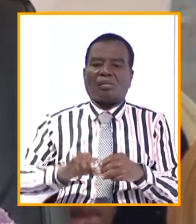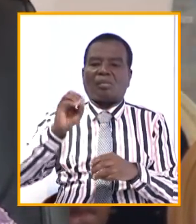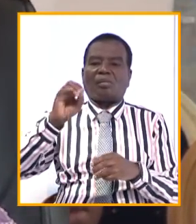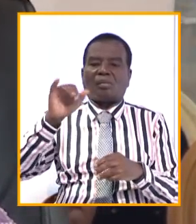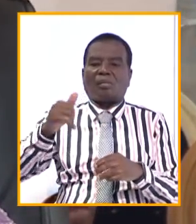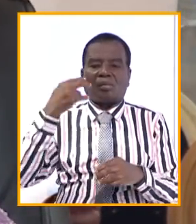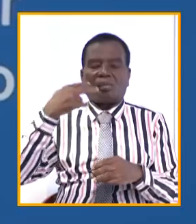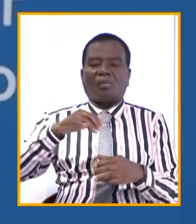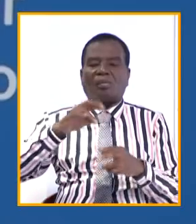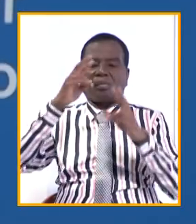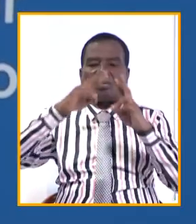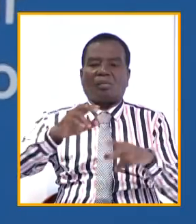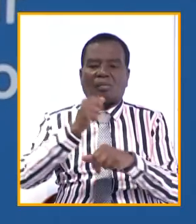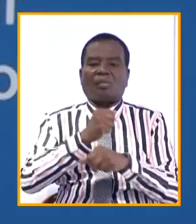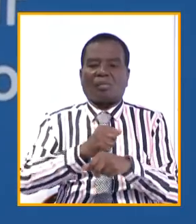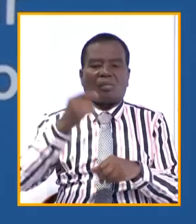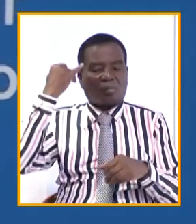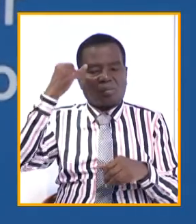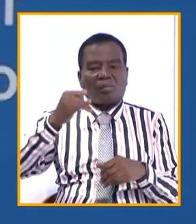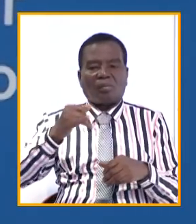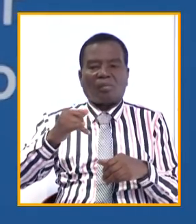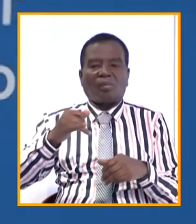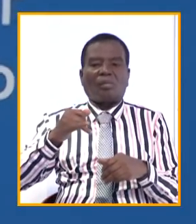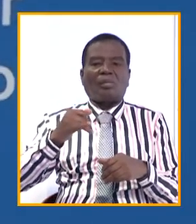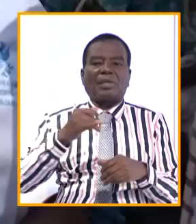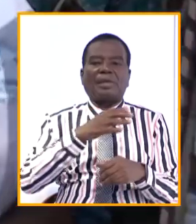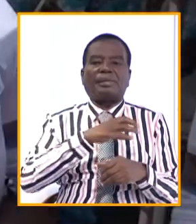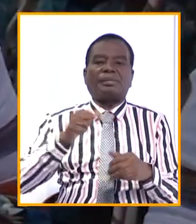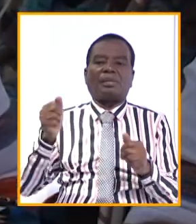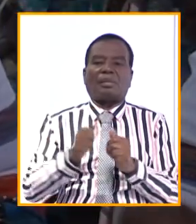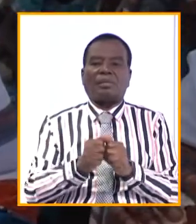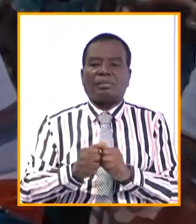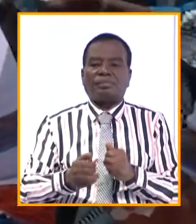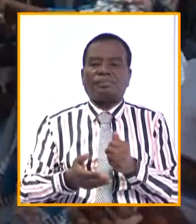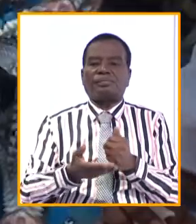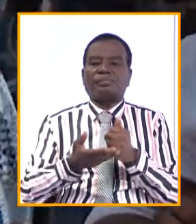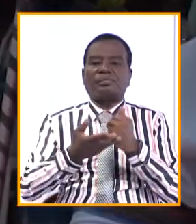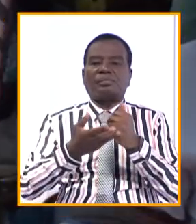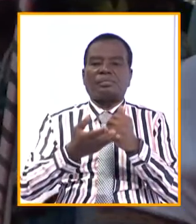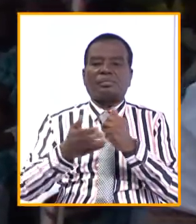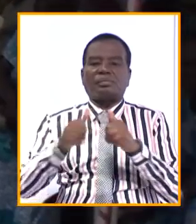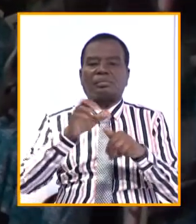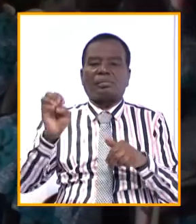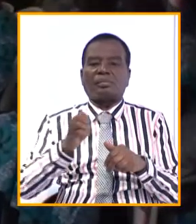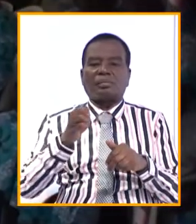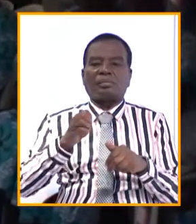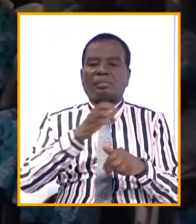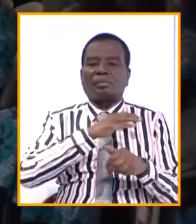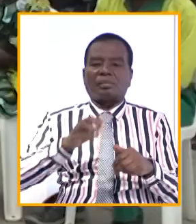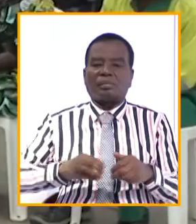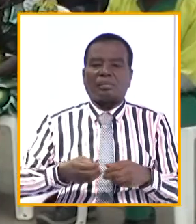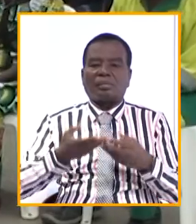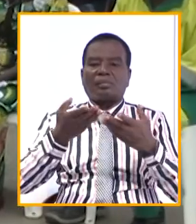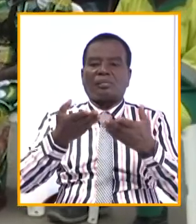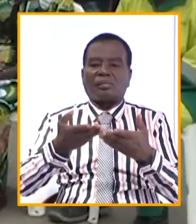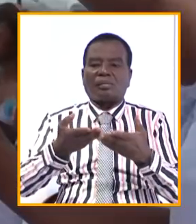ville d'Abidjan propre. Une initiative de la MUTEC à travers ce temps de récréativité. Cette mutuelle met en